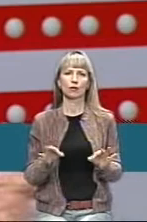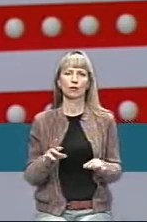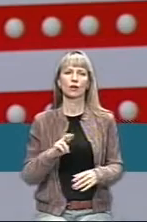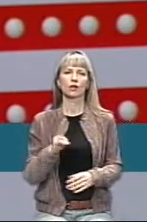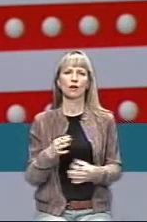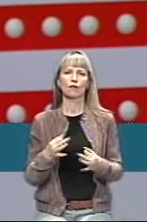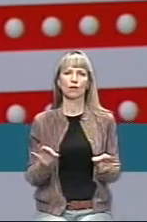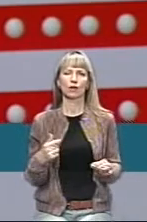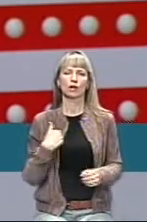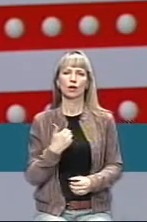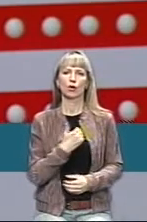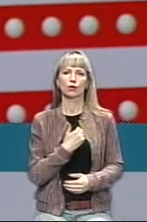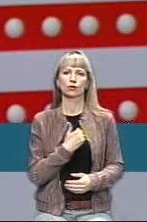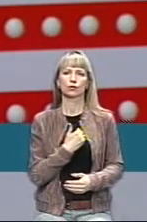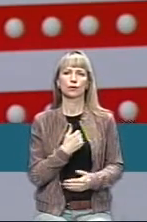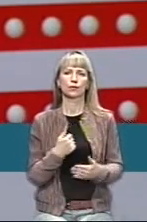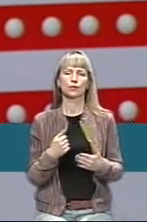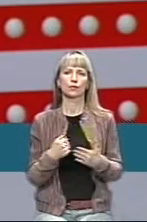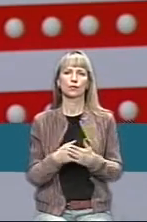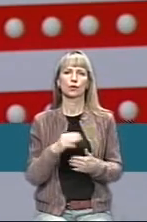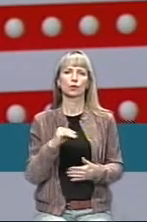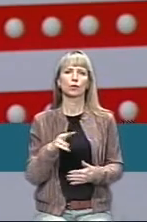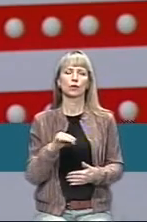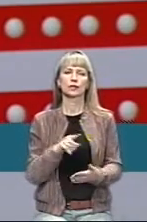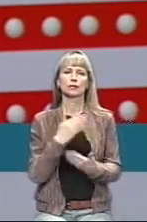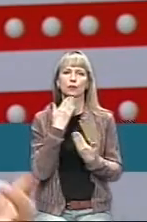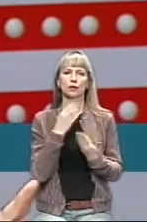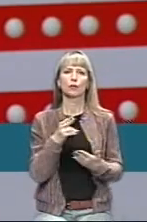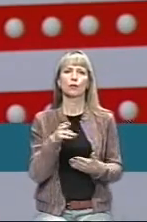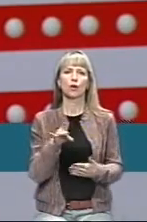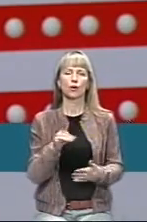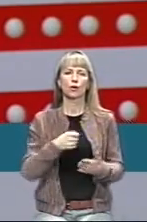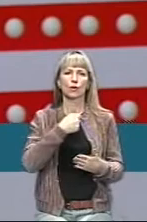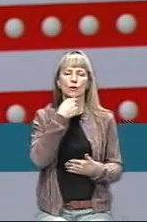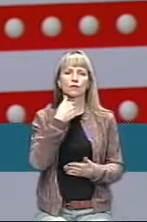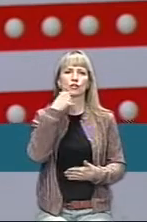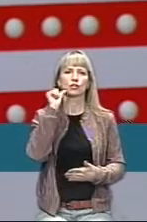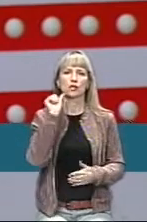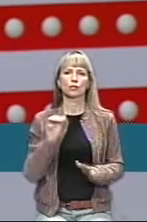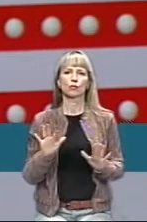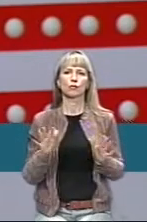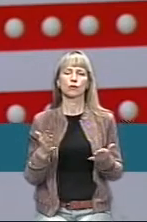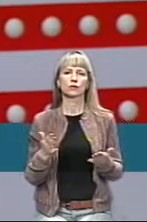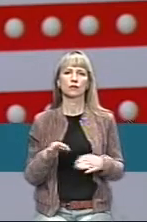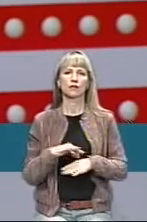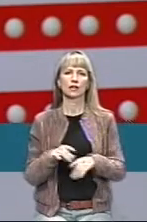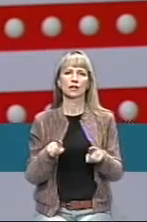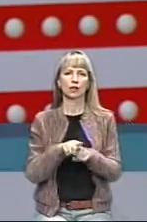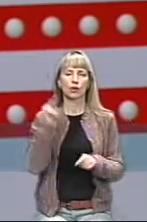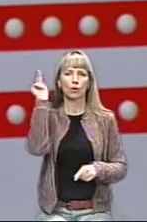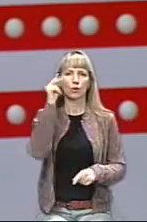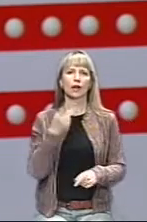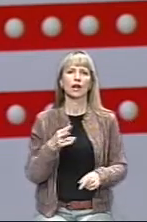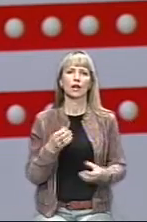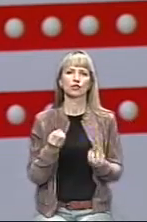волю. А я хочу до Юлі з питанням про вже дорослі. Вчорашня подія в бібліотеці – такий урок для